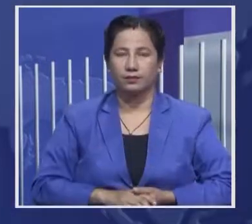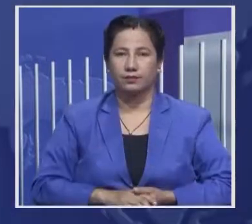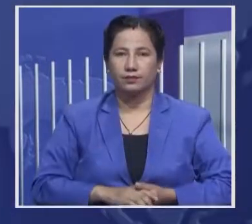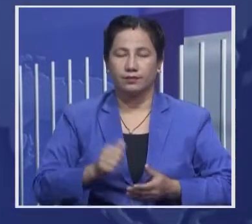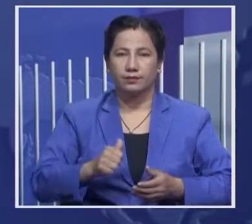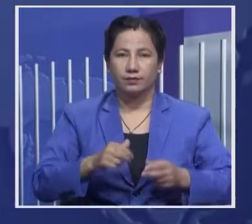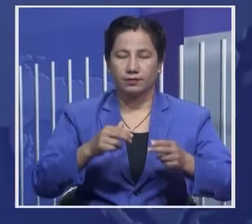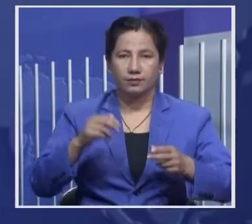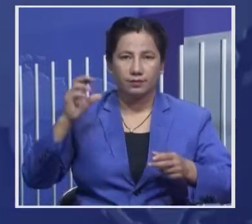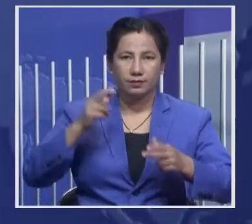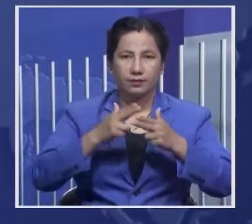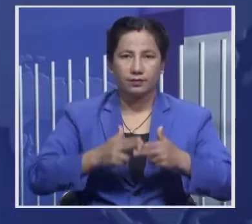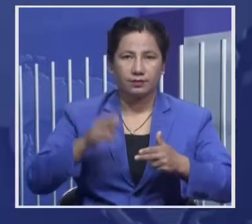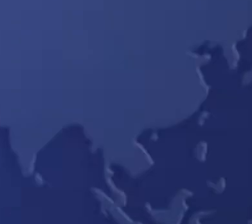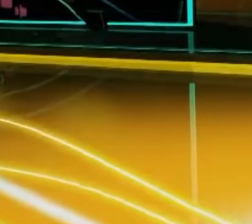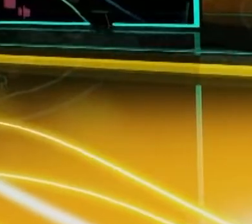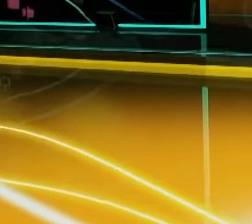अब आर्थिक समाचार।